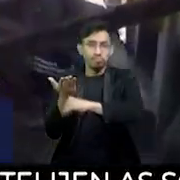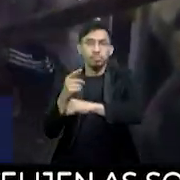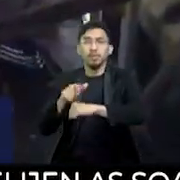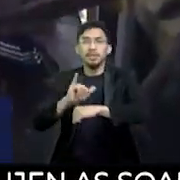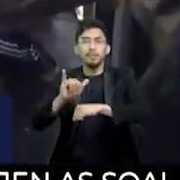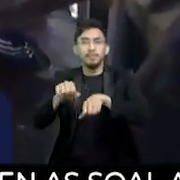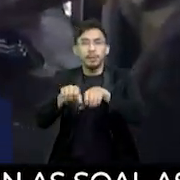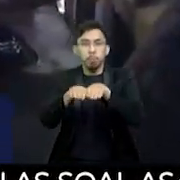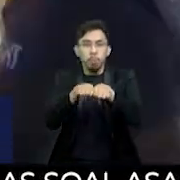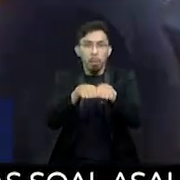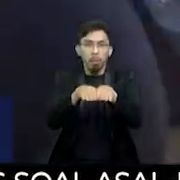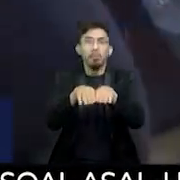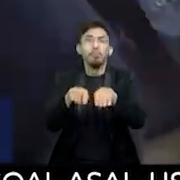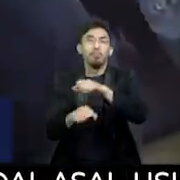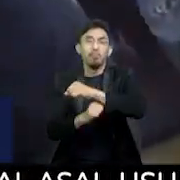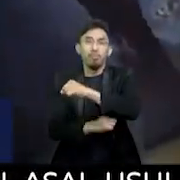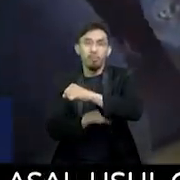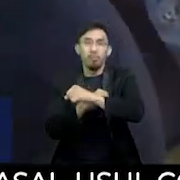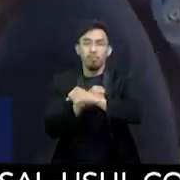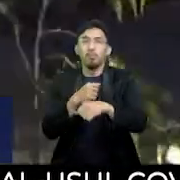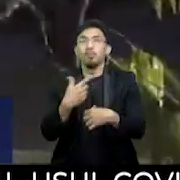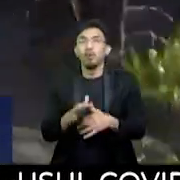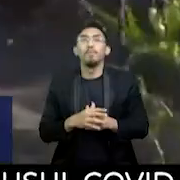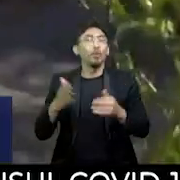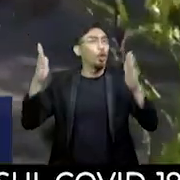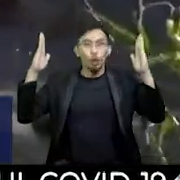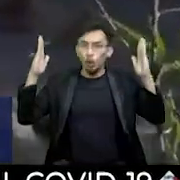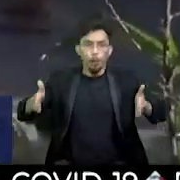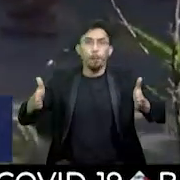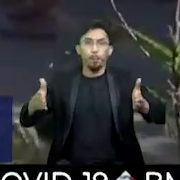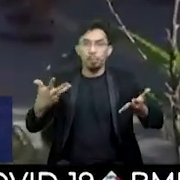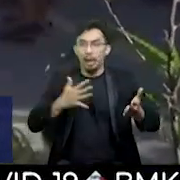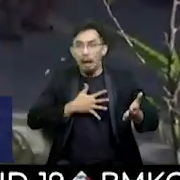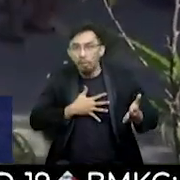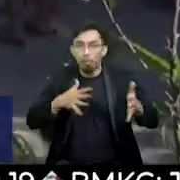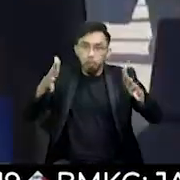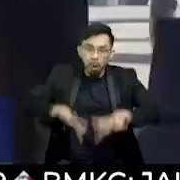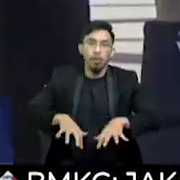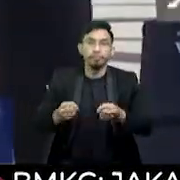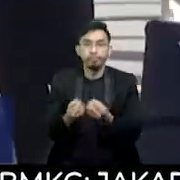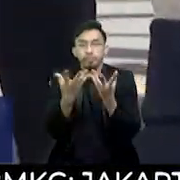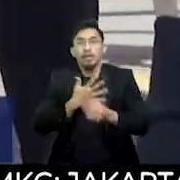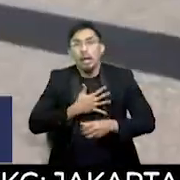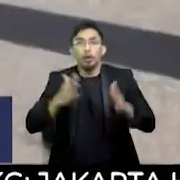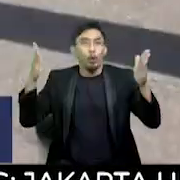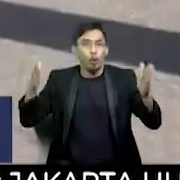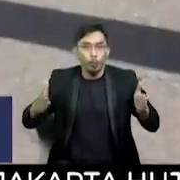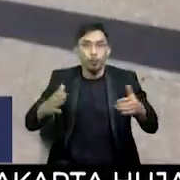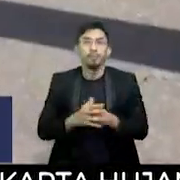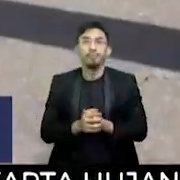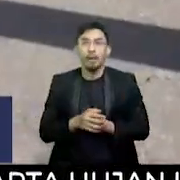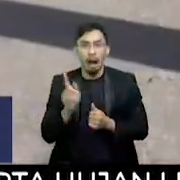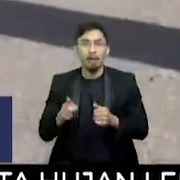Kondisi jembatan yang sudah bergeser membuat jembatan tersebut ditutup total untuk menghindari hal terburuk. Akibatnya antrian